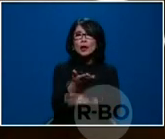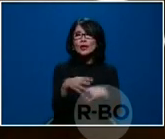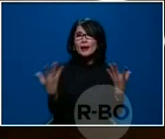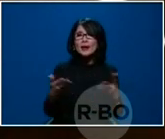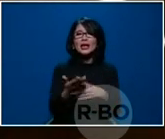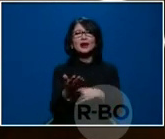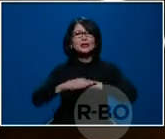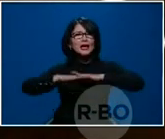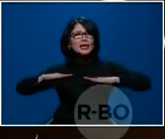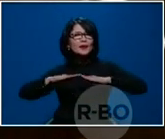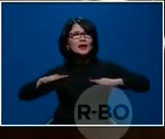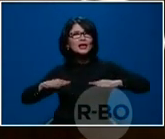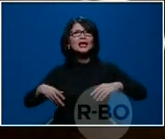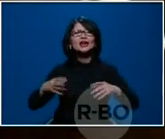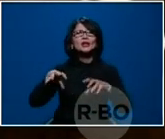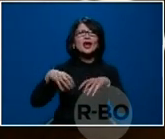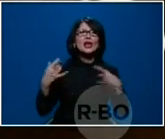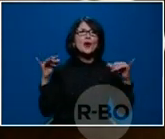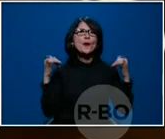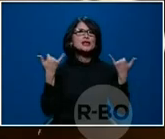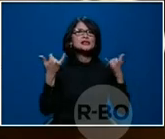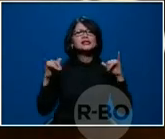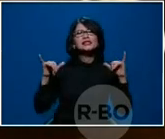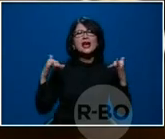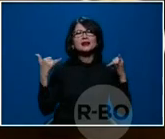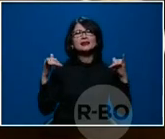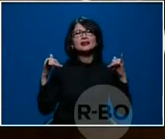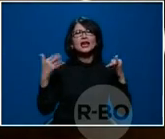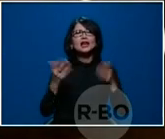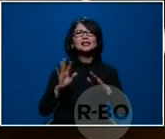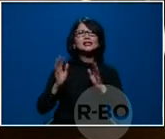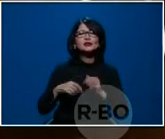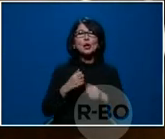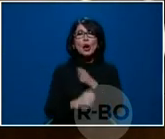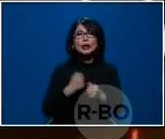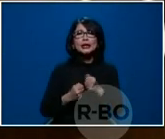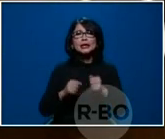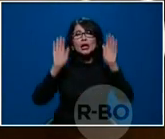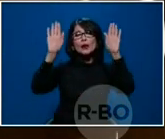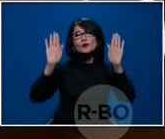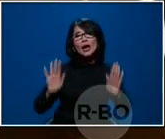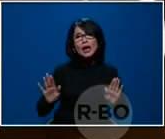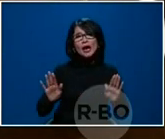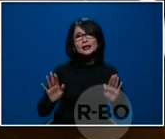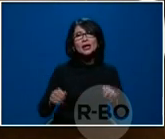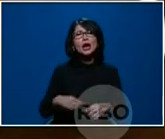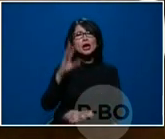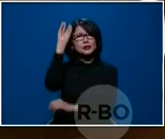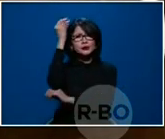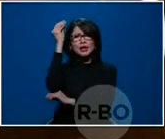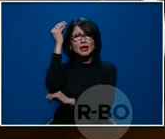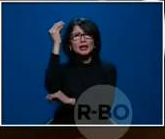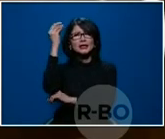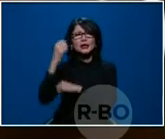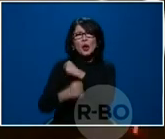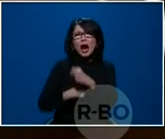kegiatan kesenian di tiap kampung-kampung di Jakarta kegiatan Kebudayaan Jakarta menjadi kota yang hidup warganya berinteraksi